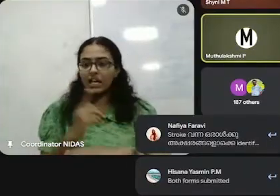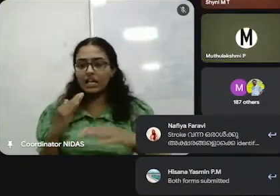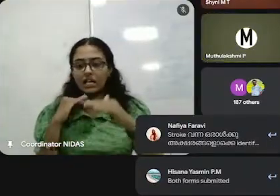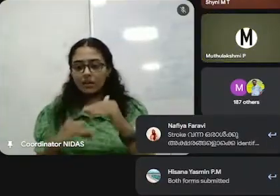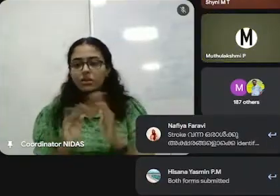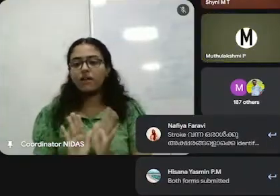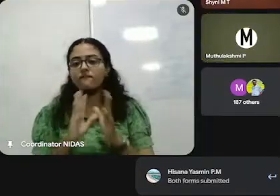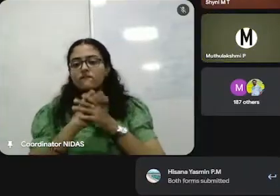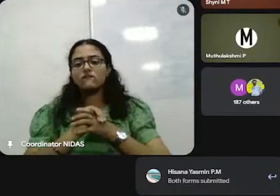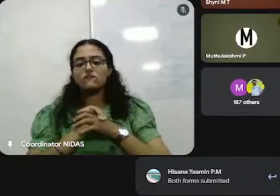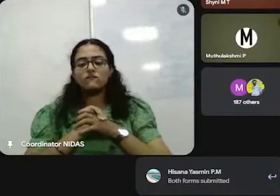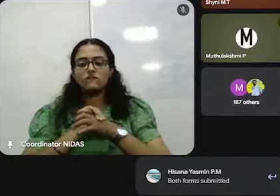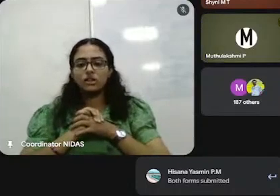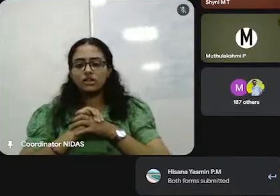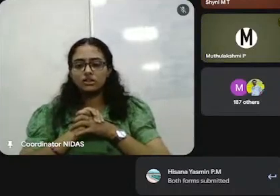Okay, madam.